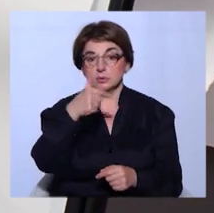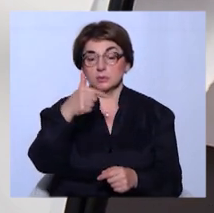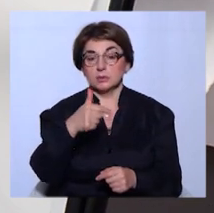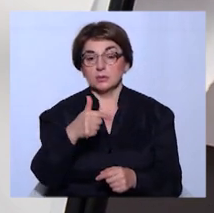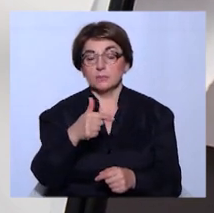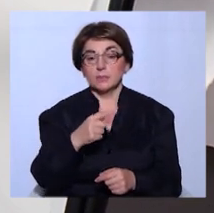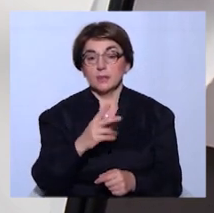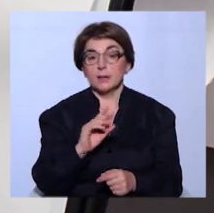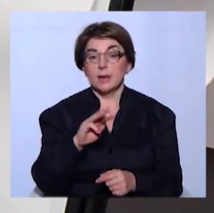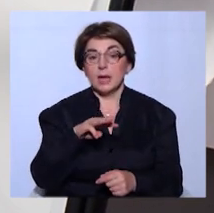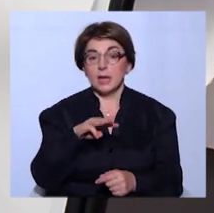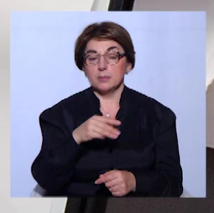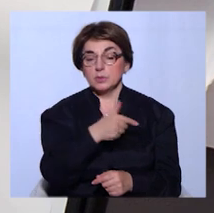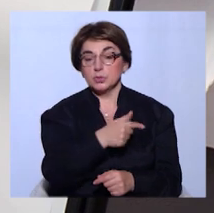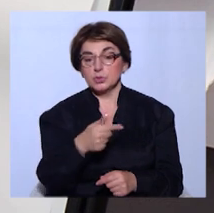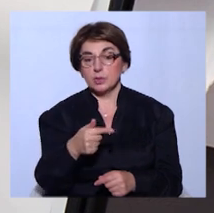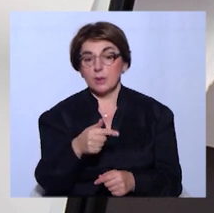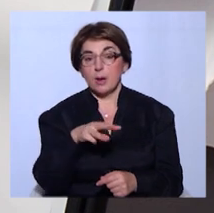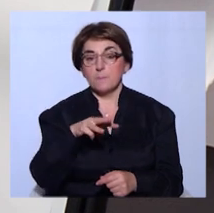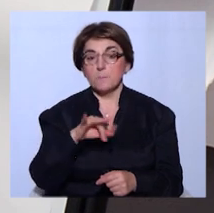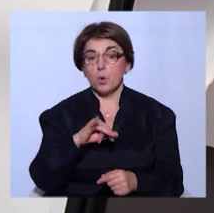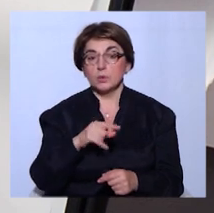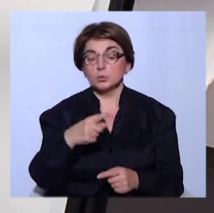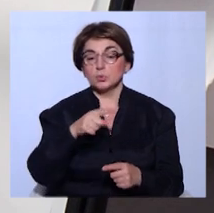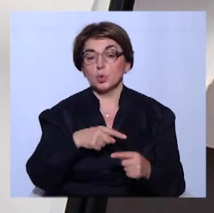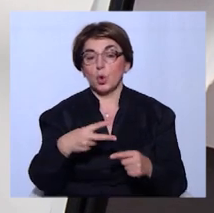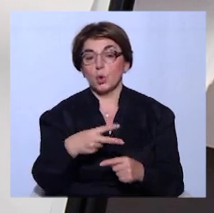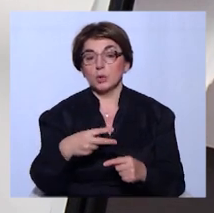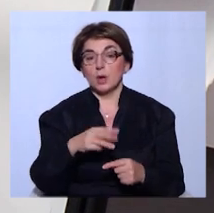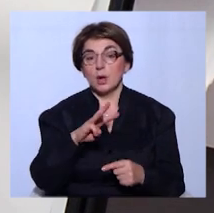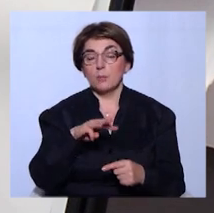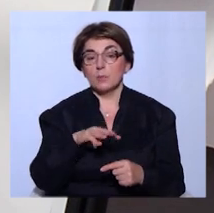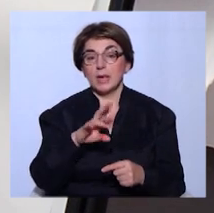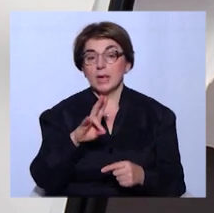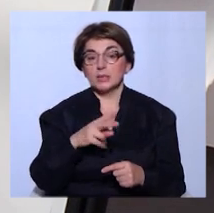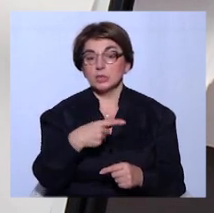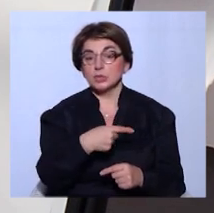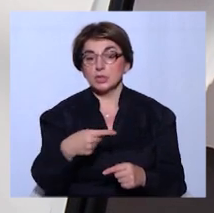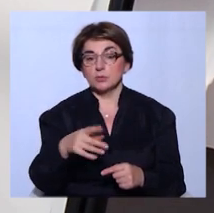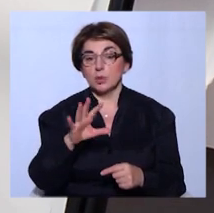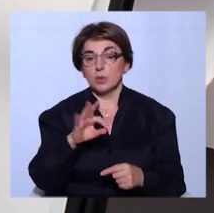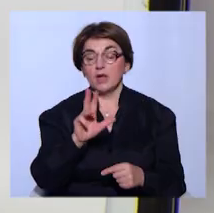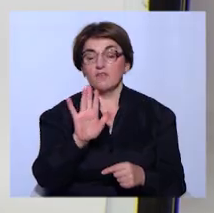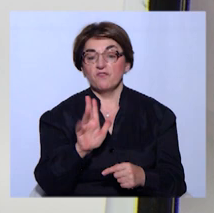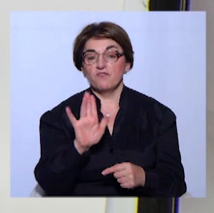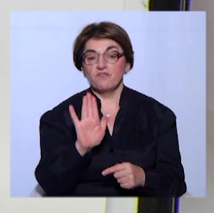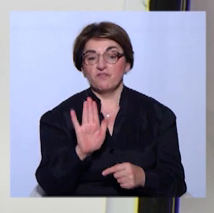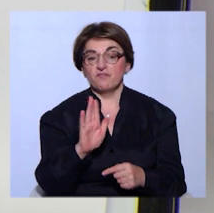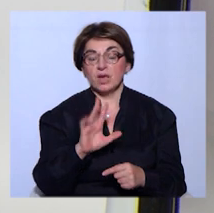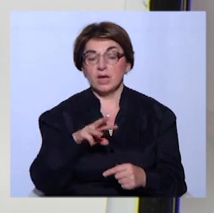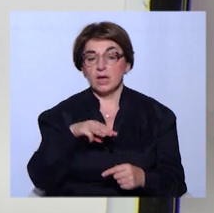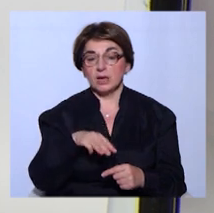პატარა M-ი შეფარდებული მოლურ მასასთან ტოლია მოცულობის შეფარდება მოლურ მოცულობასთან.